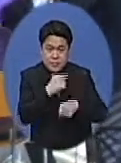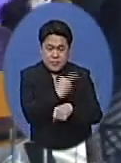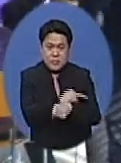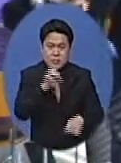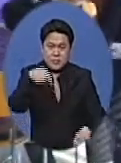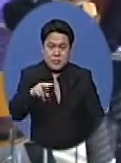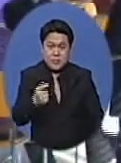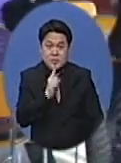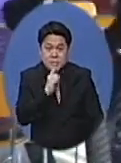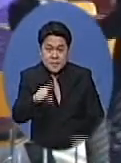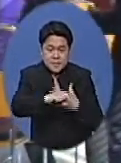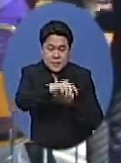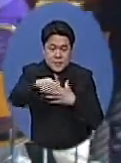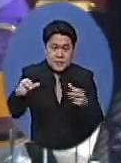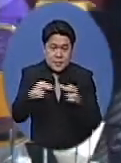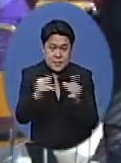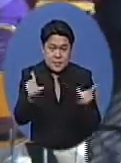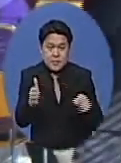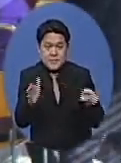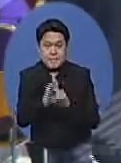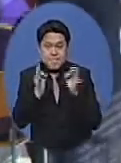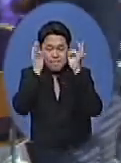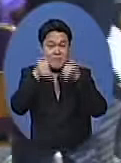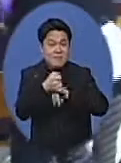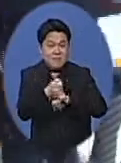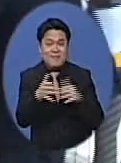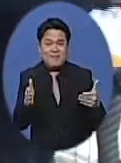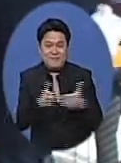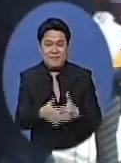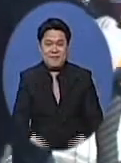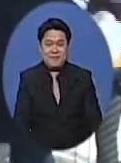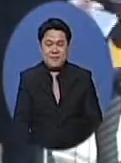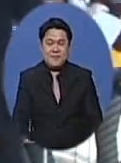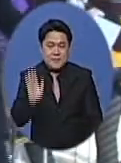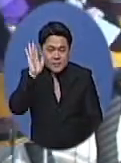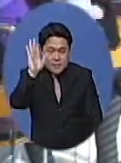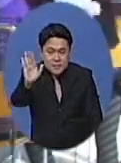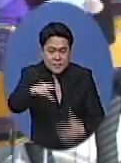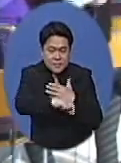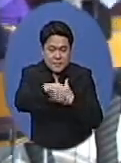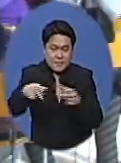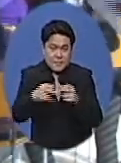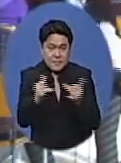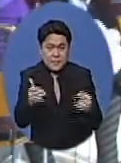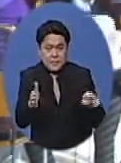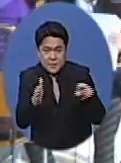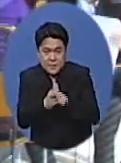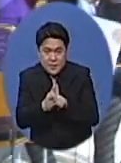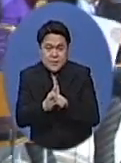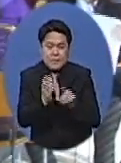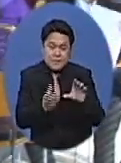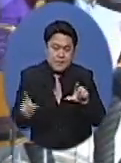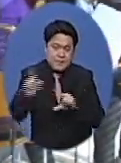회장은 지역의 장애인들을 위해 최선을 다할 것을 약속했습니다. 앞으로 지역의 장애인들을 위하여 한